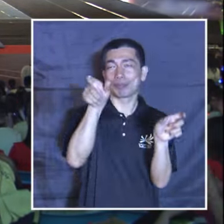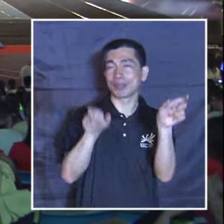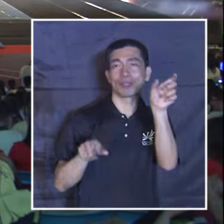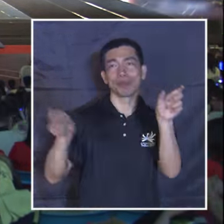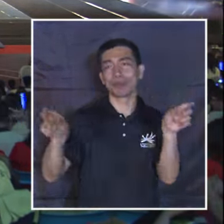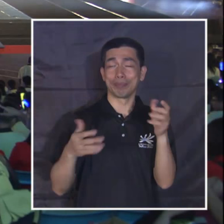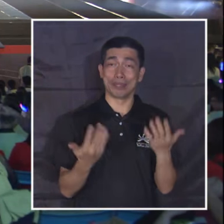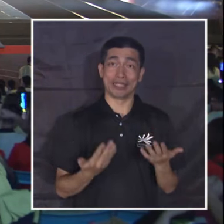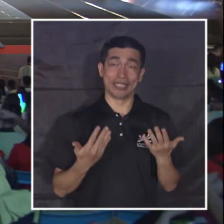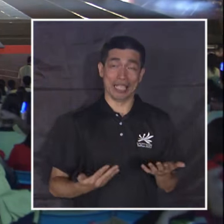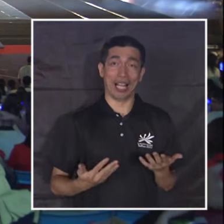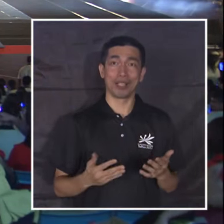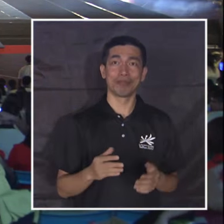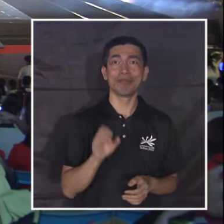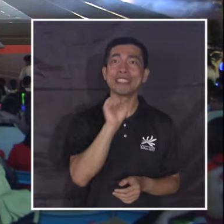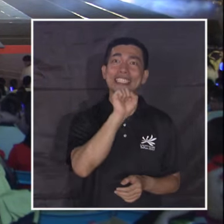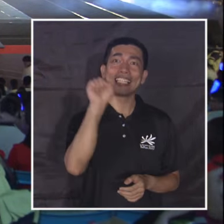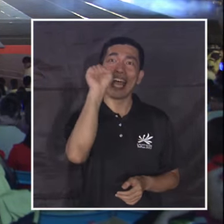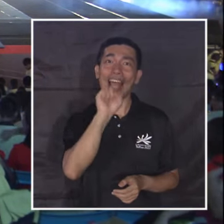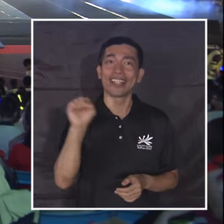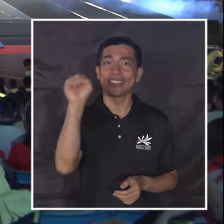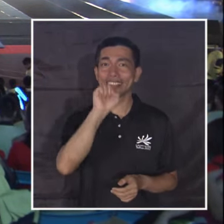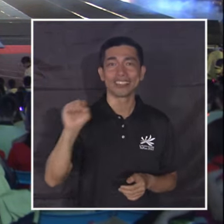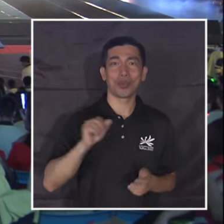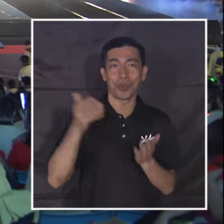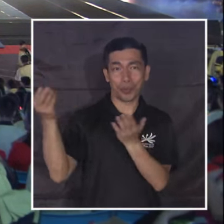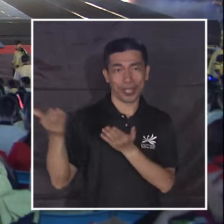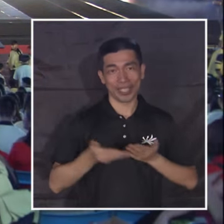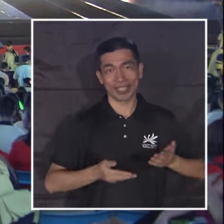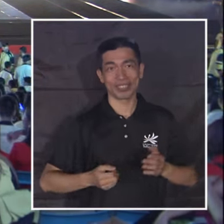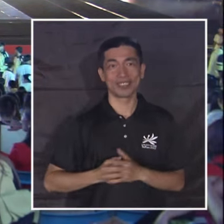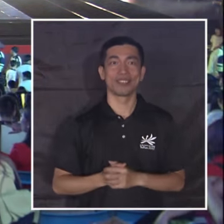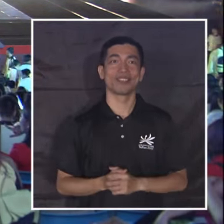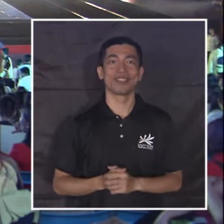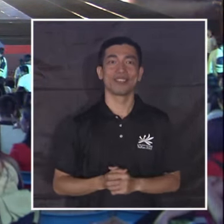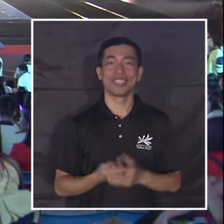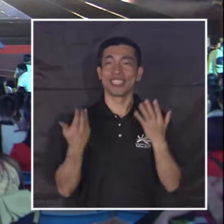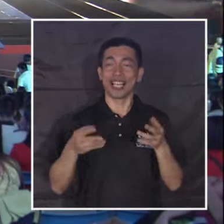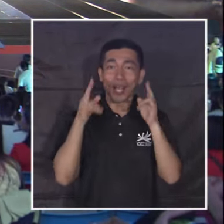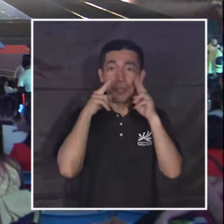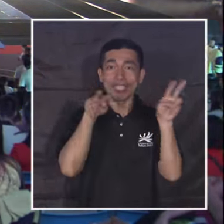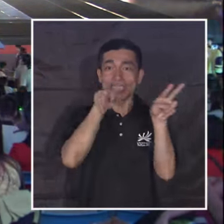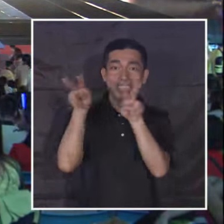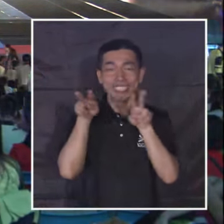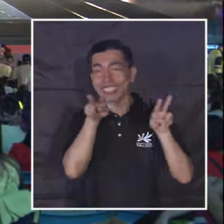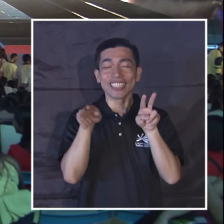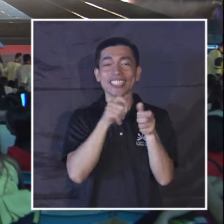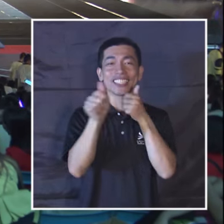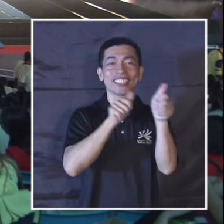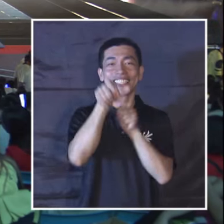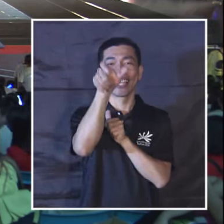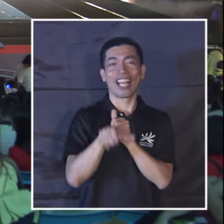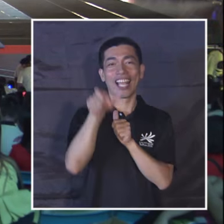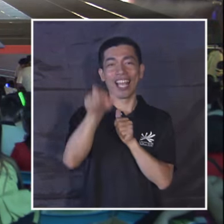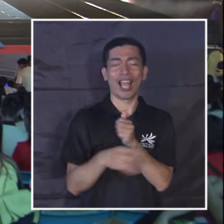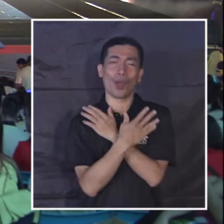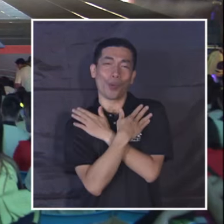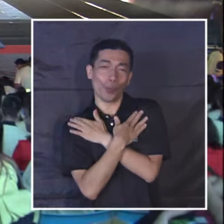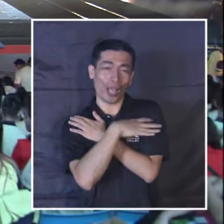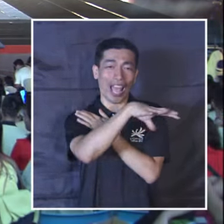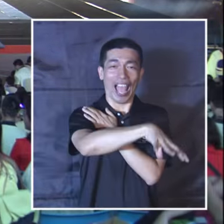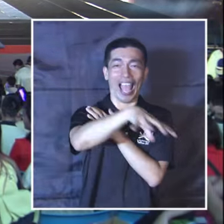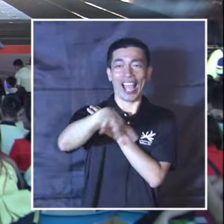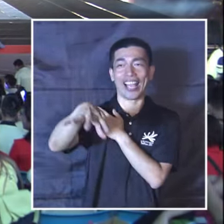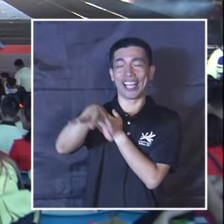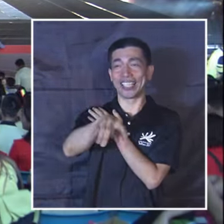幕典礼。 而现场的观众，你们会看到现在选手休息区所有的运动员选手也